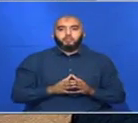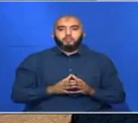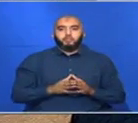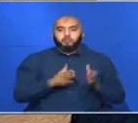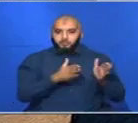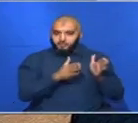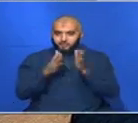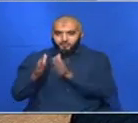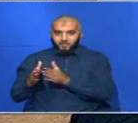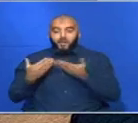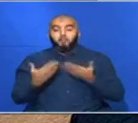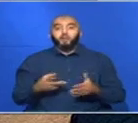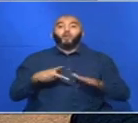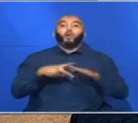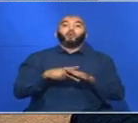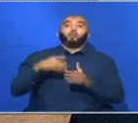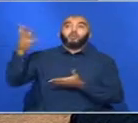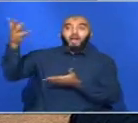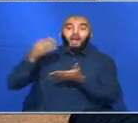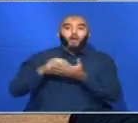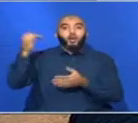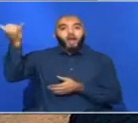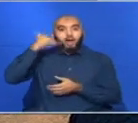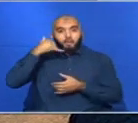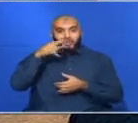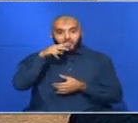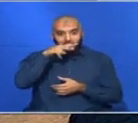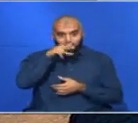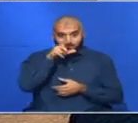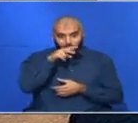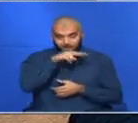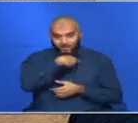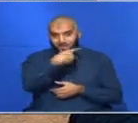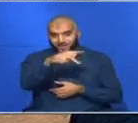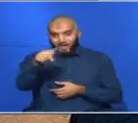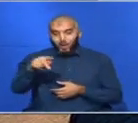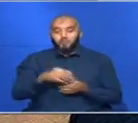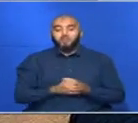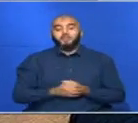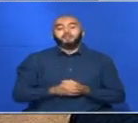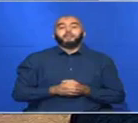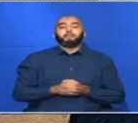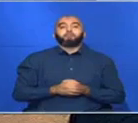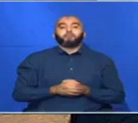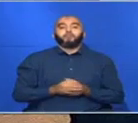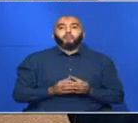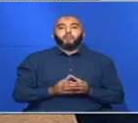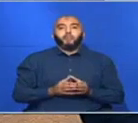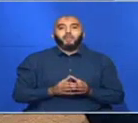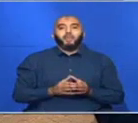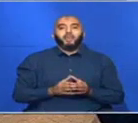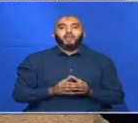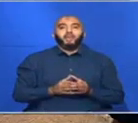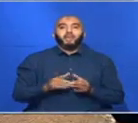على بركه الله ولا فاضل نشرع في استقبال المكالمات والاستقبال والانشغال بالانشغالات هلا